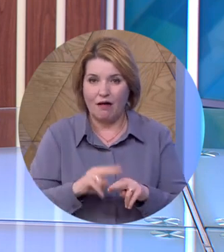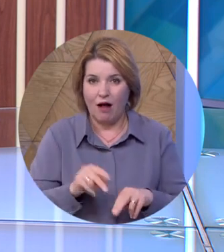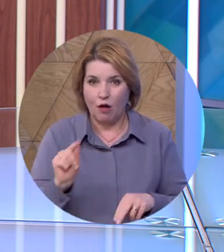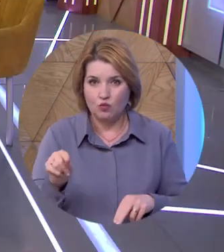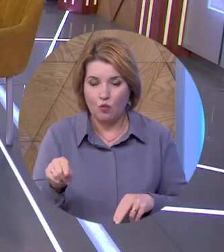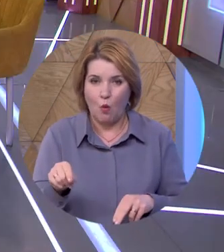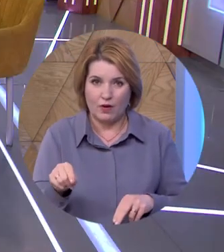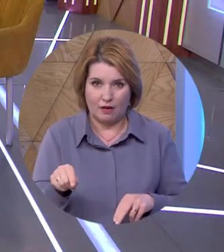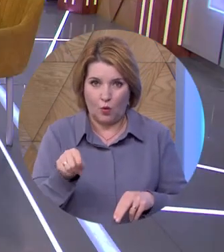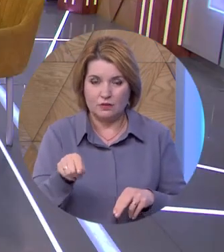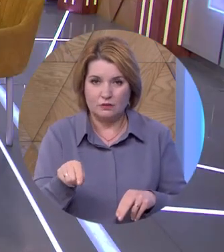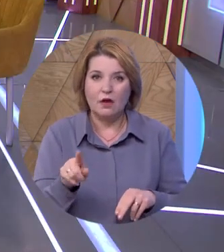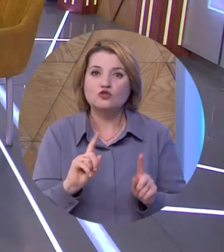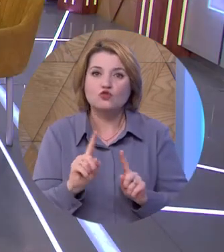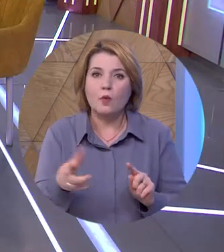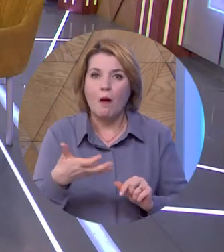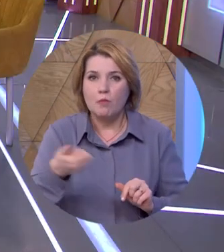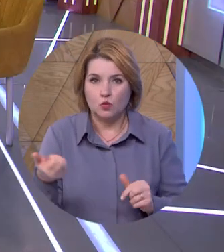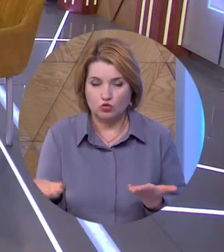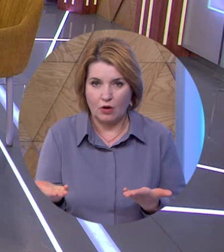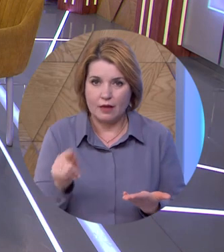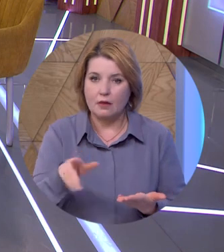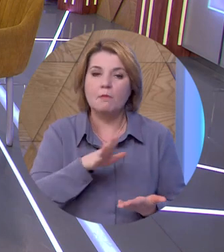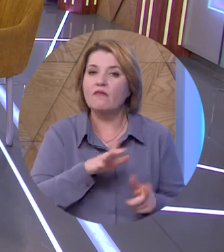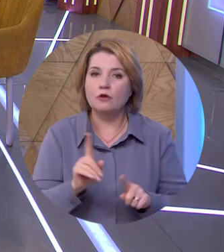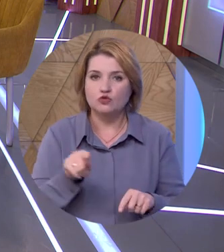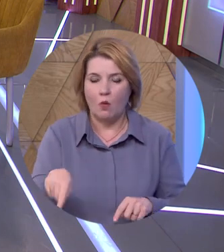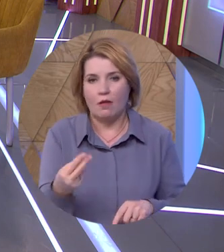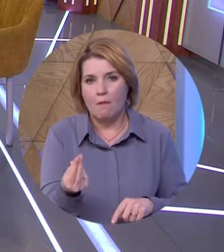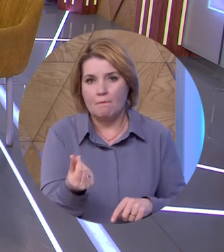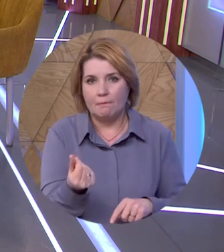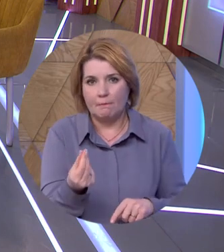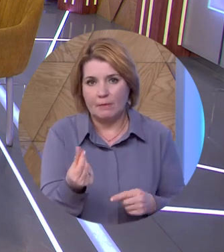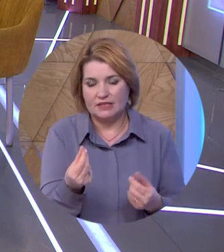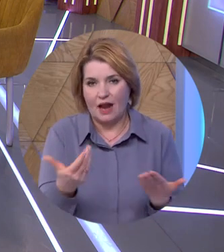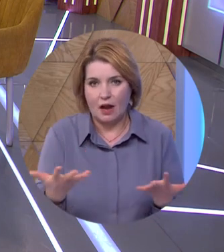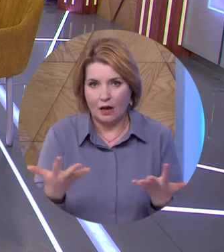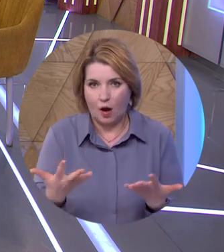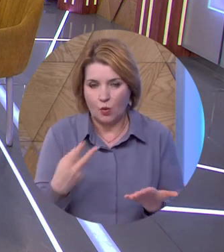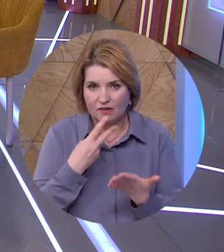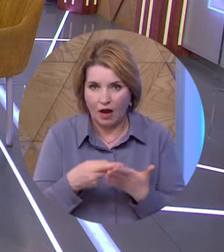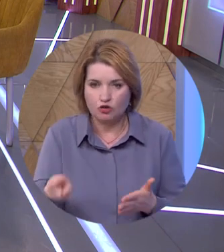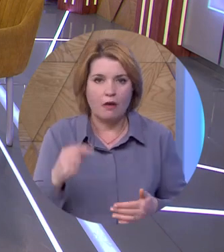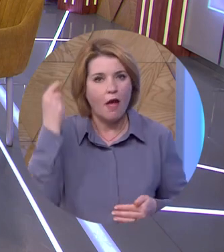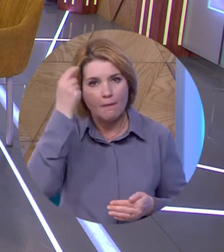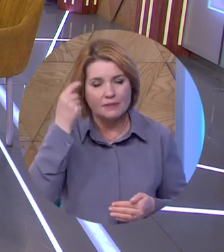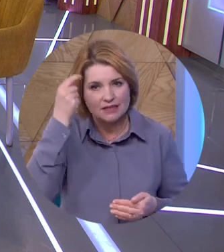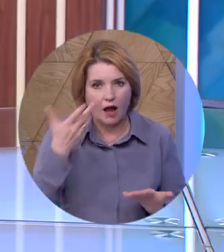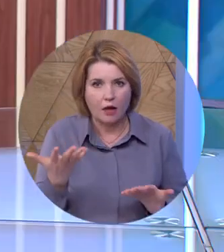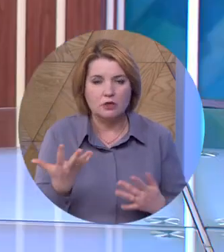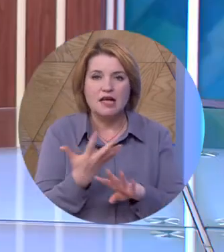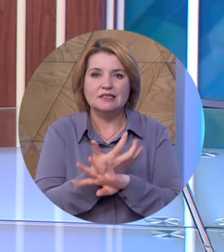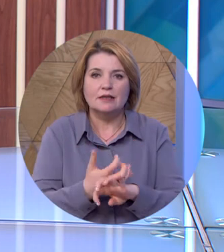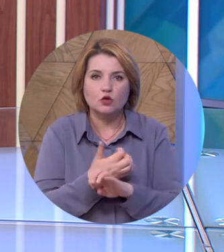тоже что-то получаем. И зачастую это может быть материальным выражением, ты что-то сделал, что нравится человеку, психологическим, сексуальным,